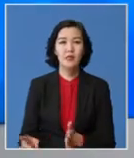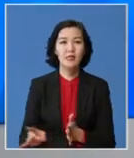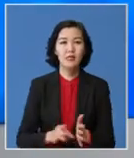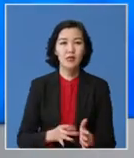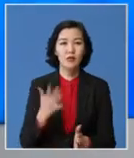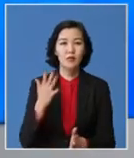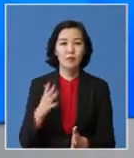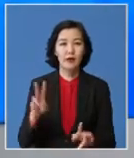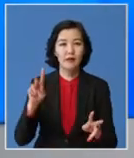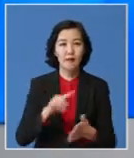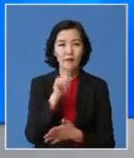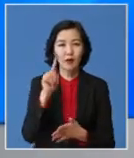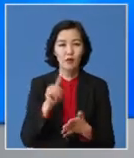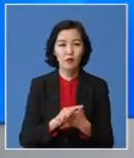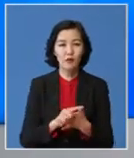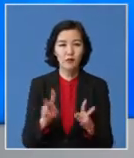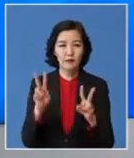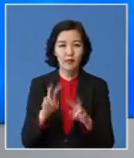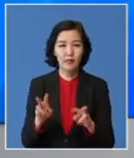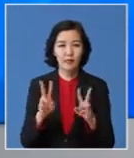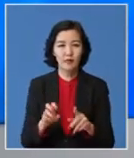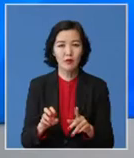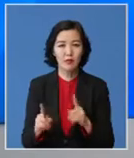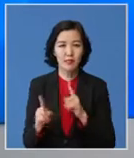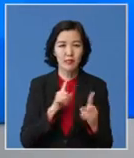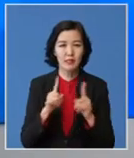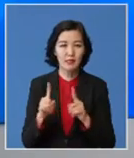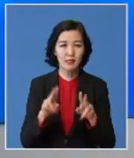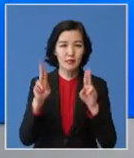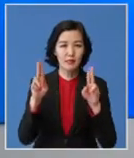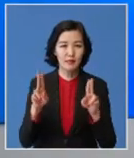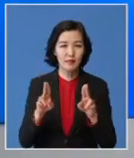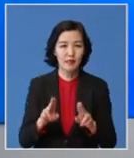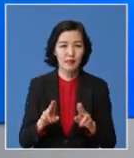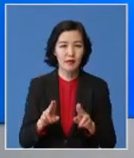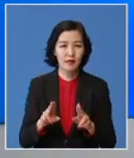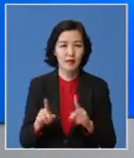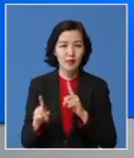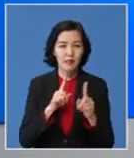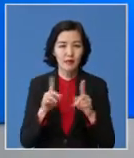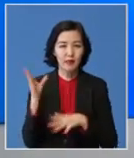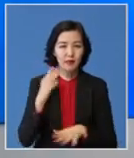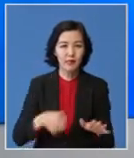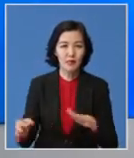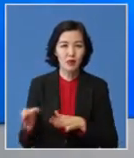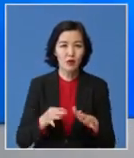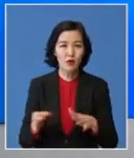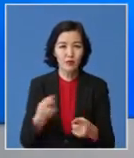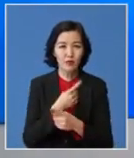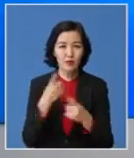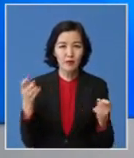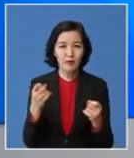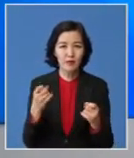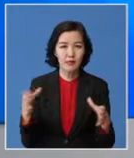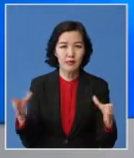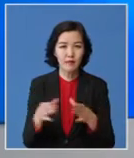Сразу 5 вопросов рассмотрены на очередном заседании дисциплинарного совета Алматинской области. По информации представителей